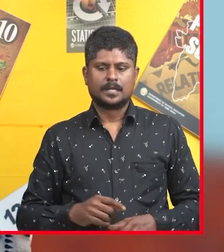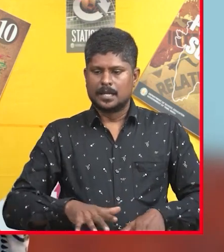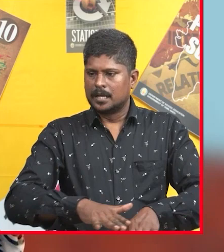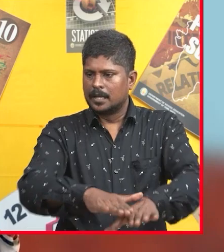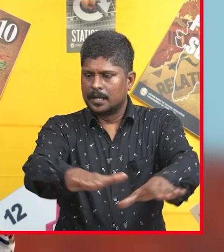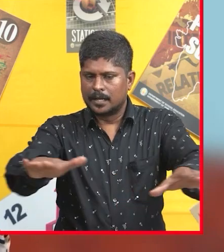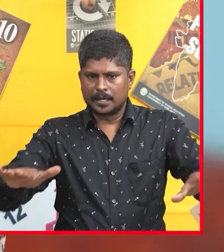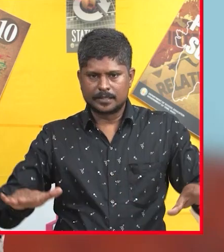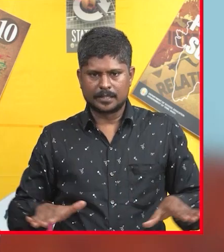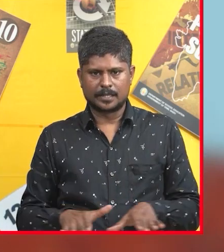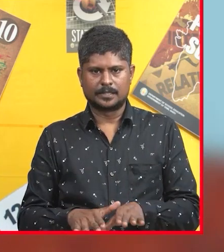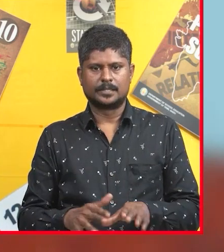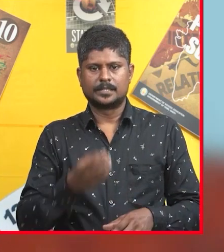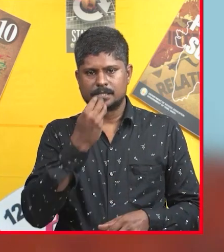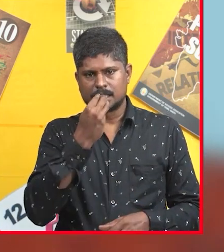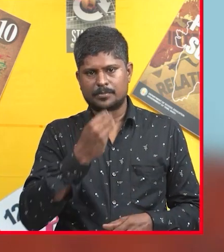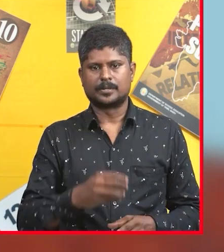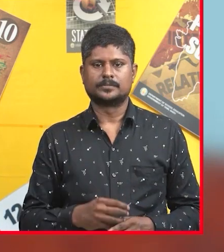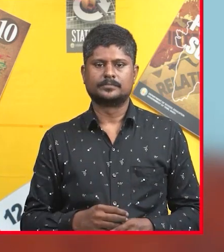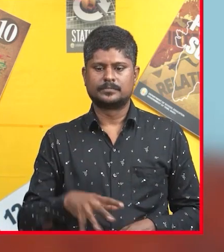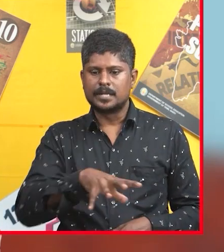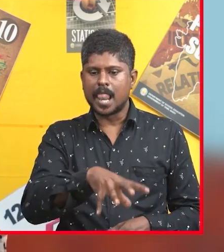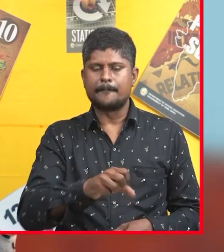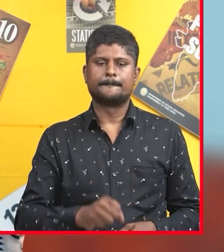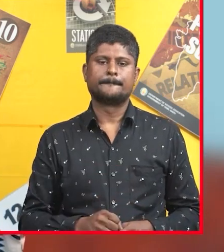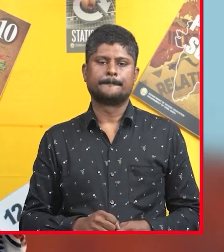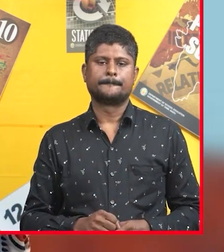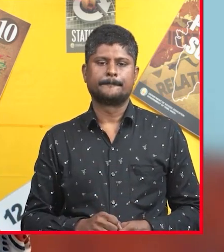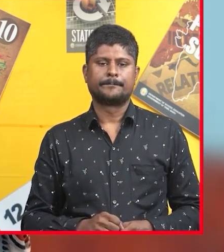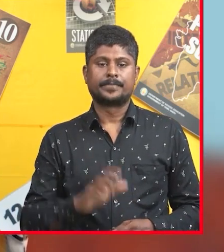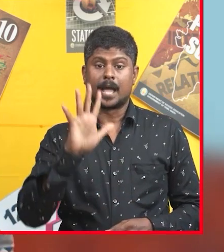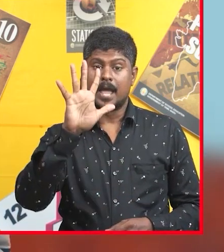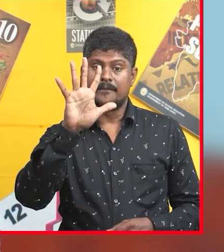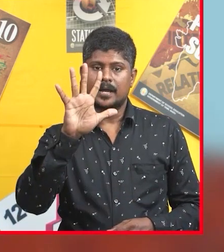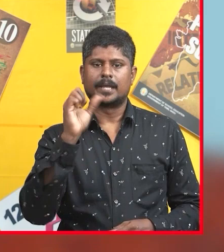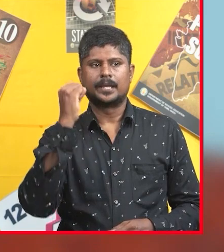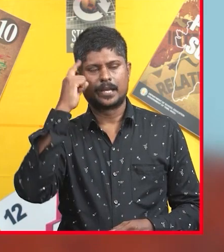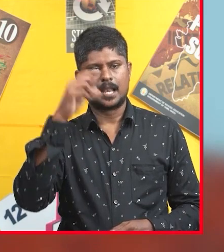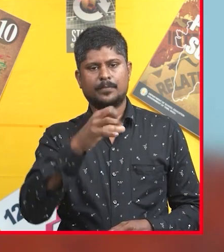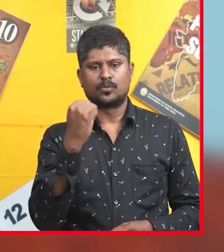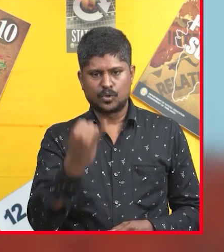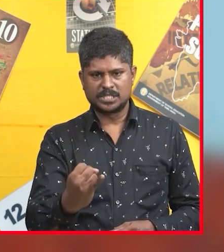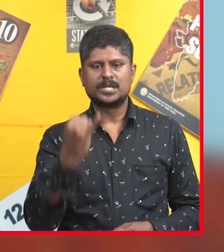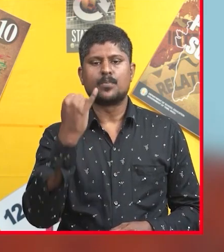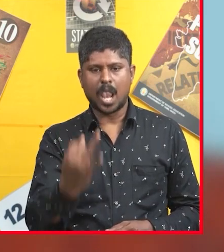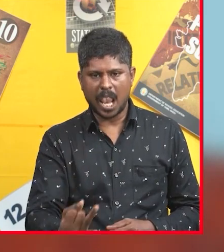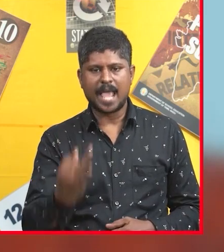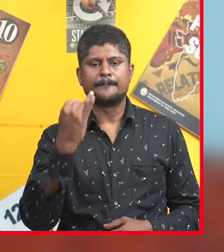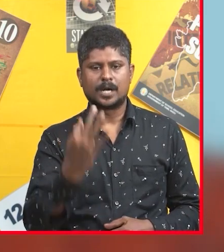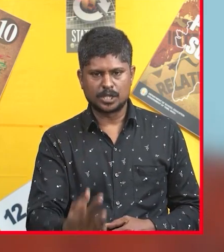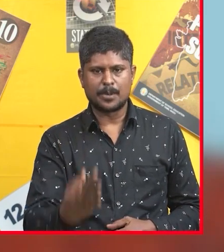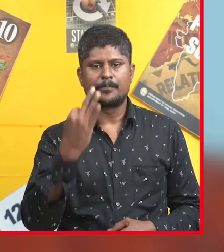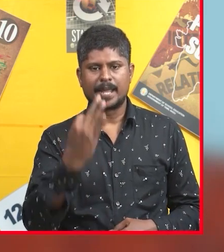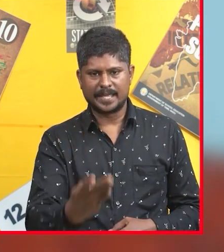விருந்து அப்படிங்கிற தலைப்புல சில செய்தி சொல்லியிருக்காங்க. நிலம் நமக்கு தெரியும் இல்லையா, ஐவகை நிலங்கள் இருக்கு, குறிஞ்சி, முல்லை,